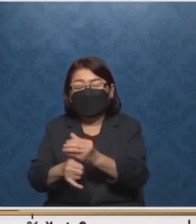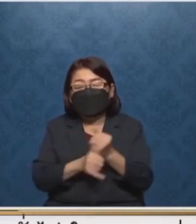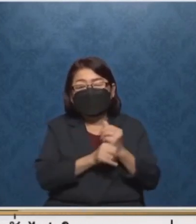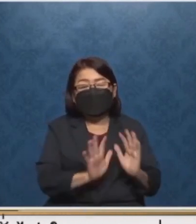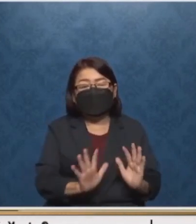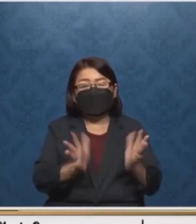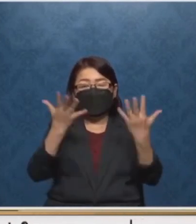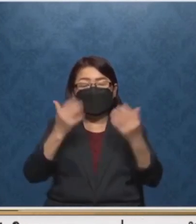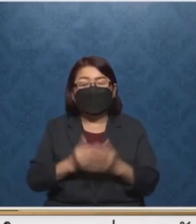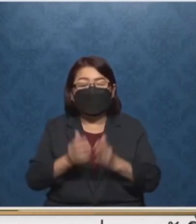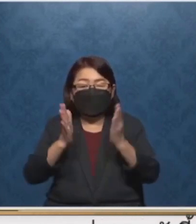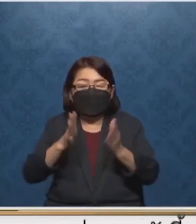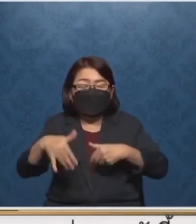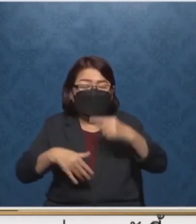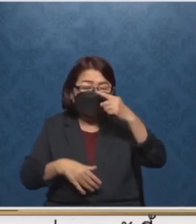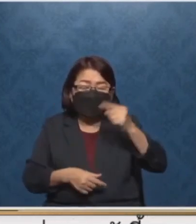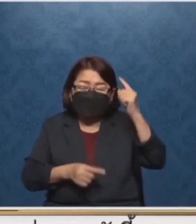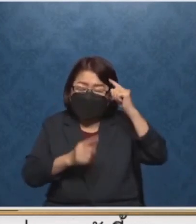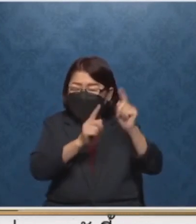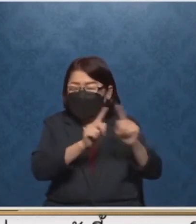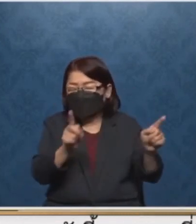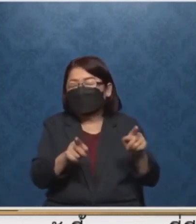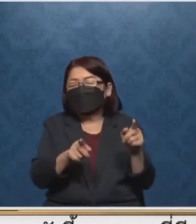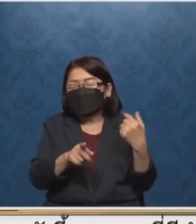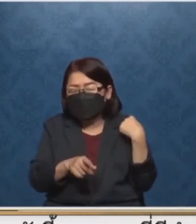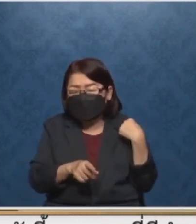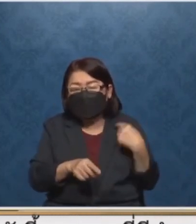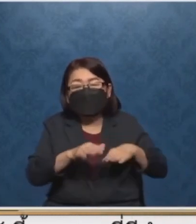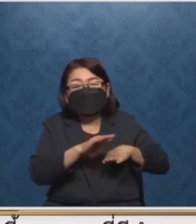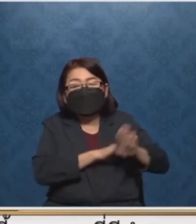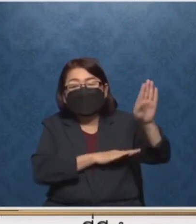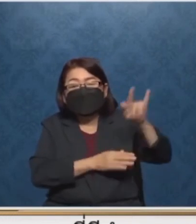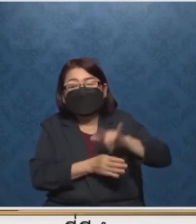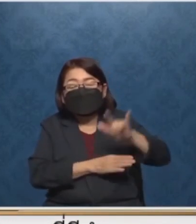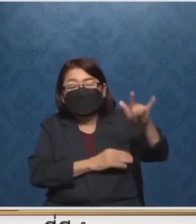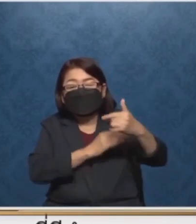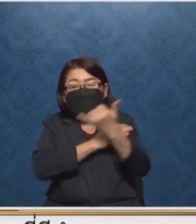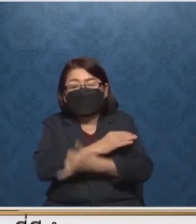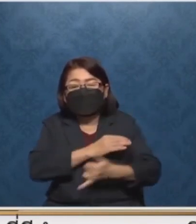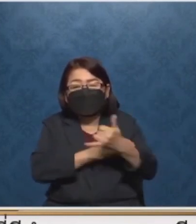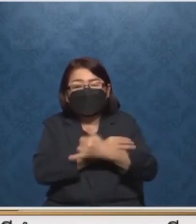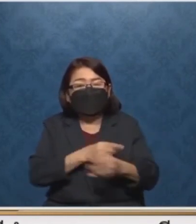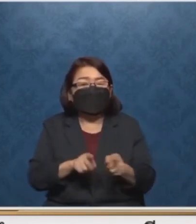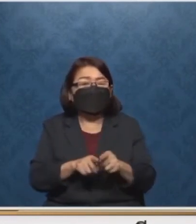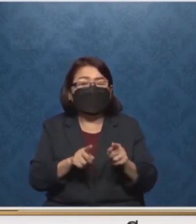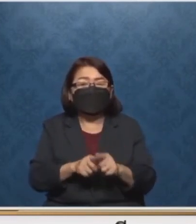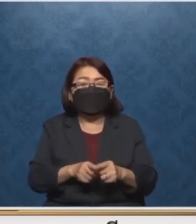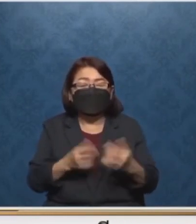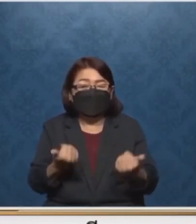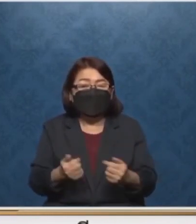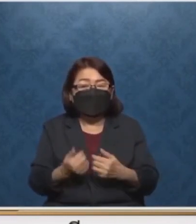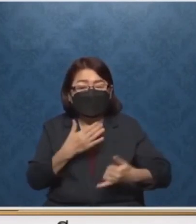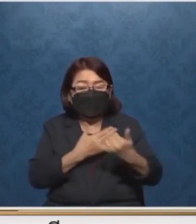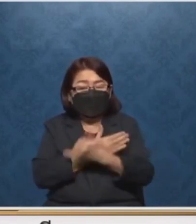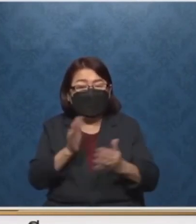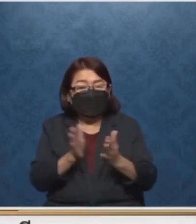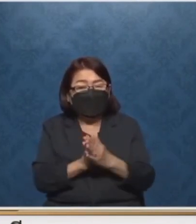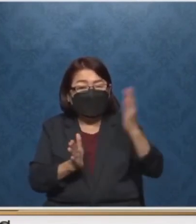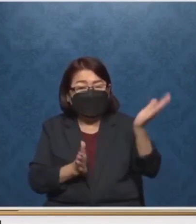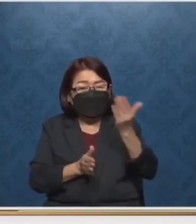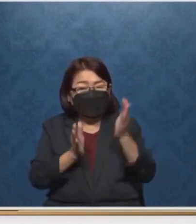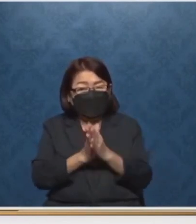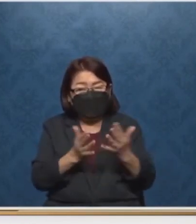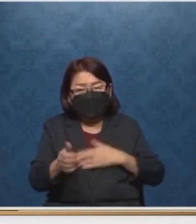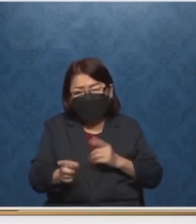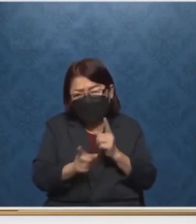ที่เห็นต่างทั้งในประเทศแม้กระทั่งหนีไปต่างประเทศไม่ได้ร่วมใช้อากาศหายใจกับพวกท่านแล้วก็ยังตามไปอุ้มห